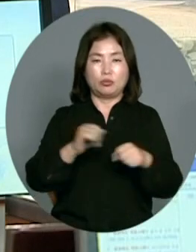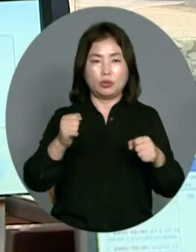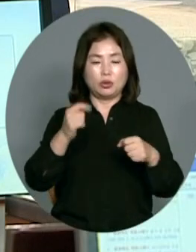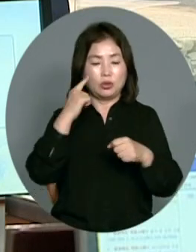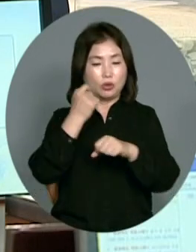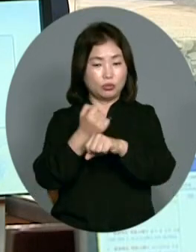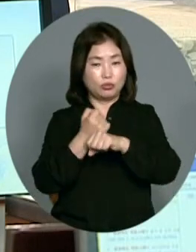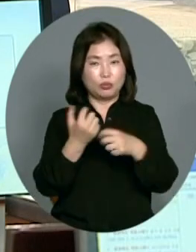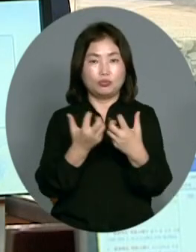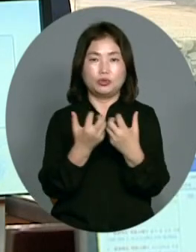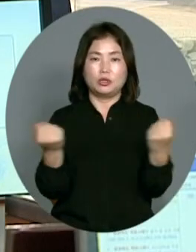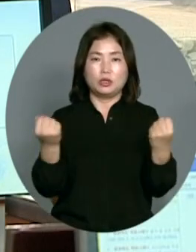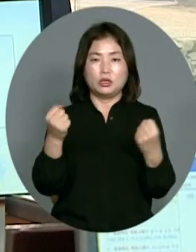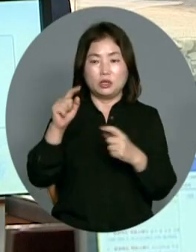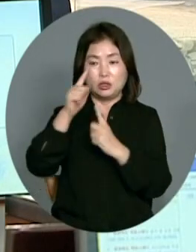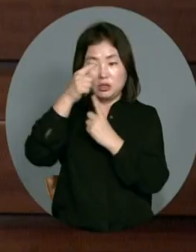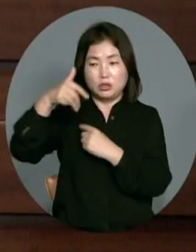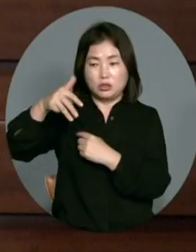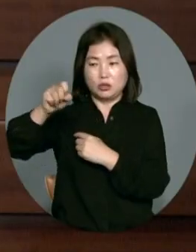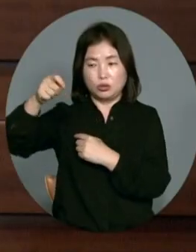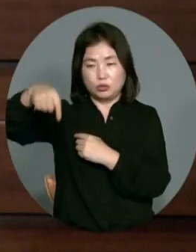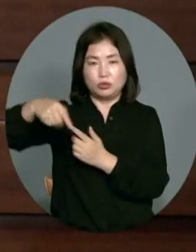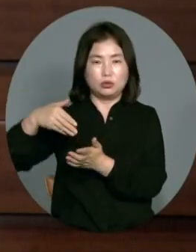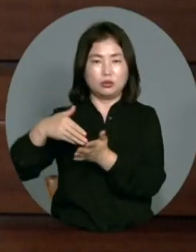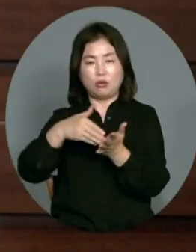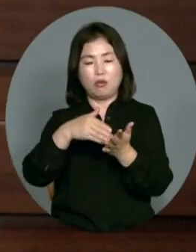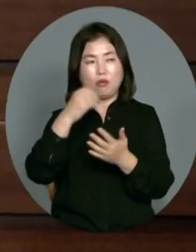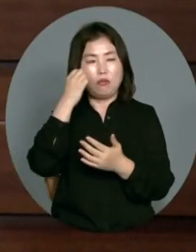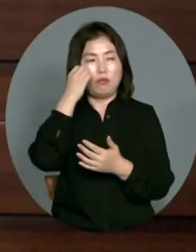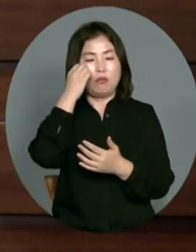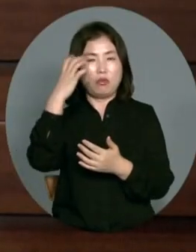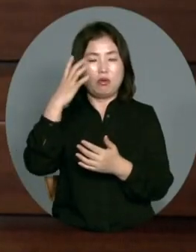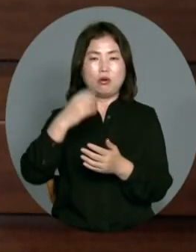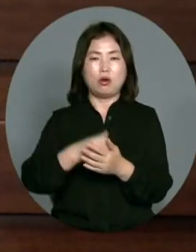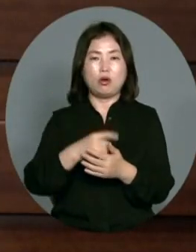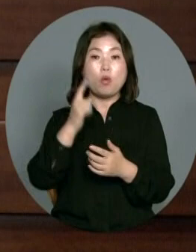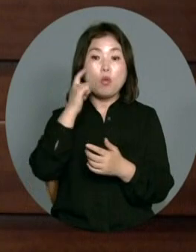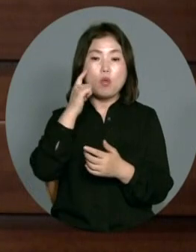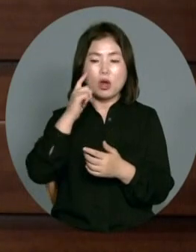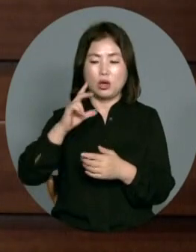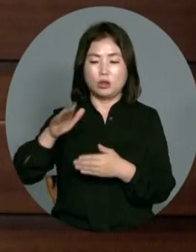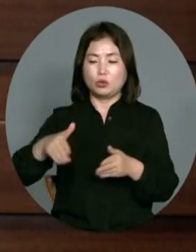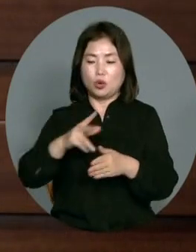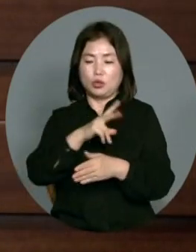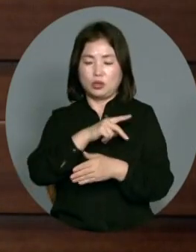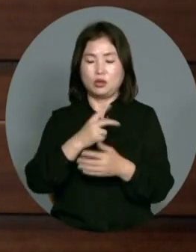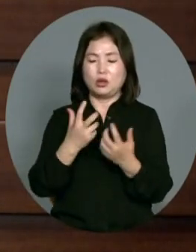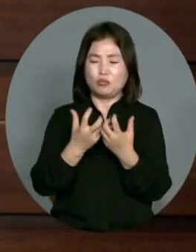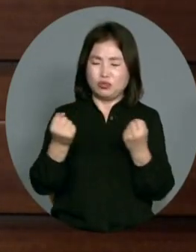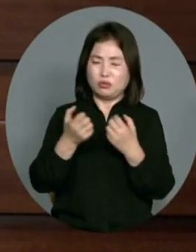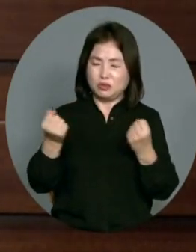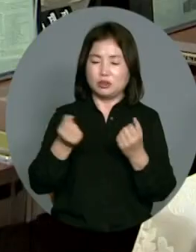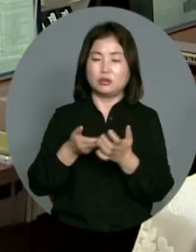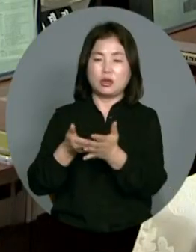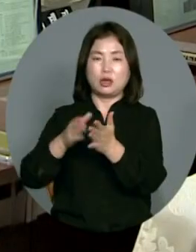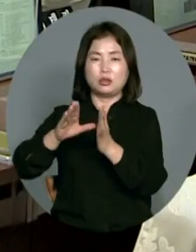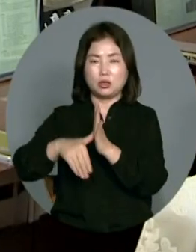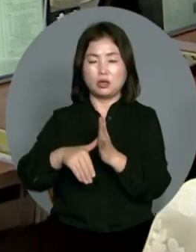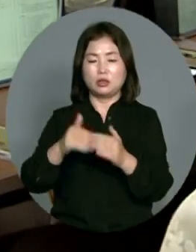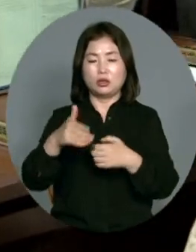연구원의 분리 하자는 이철우 지사의 제안은 정 쩍쩍 이었읍니다 도의회에서 연구원 분리 주장이 나올 때마다